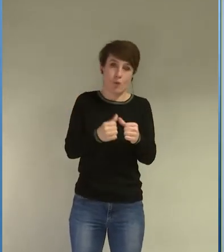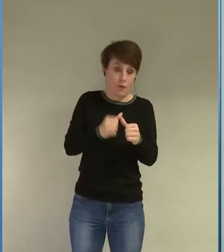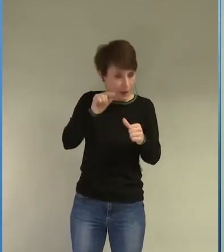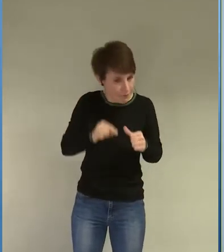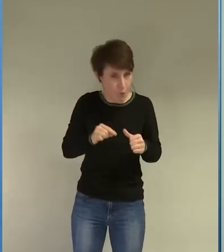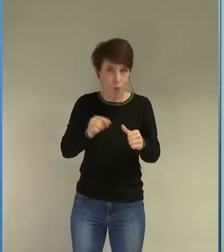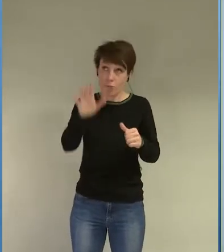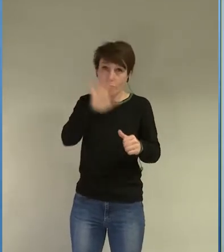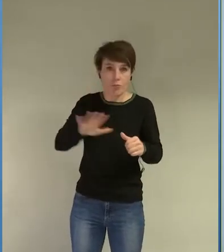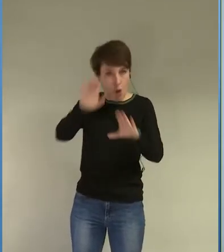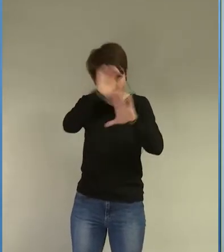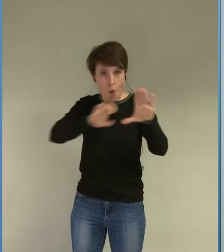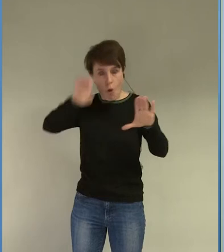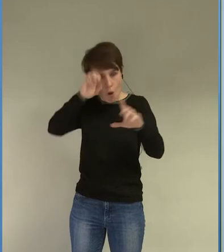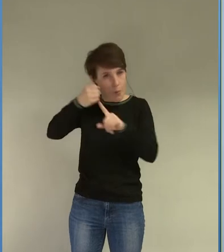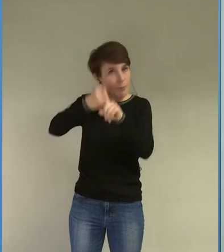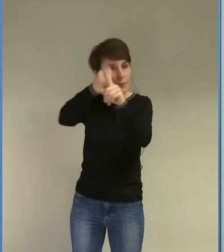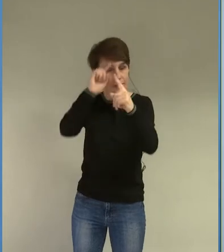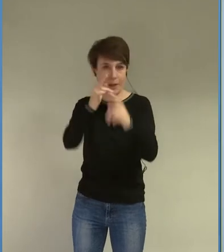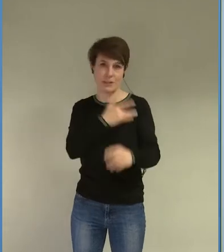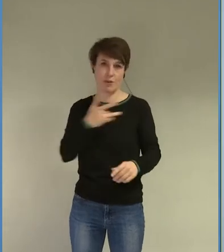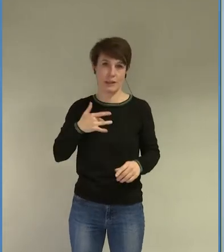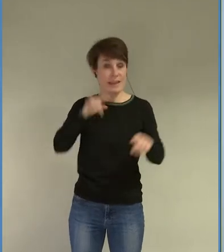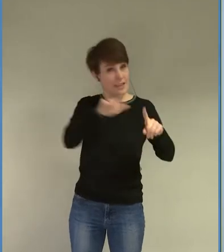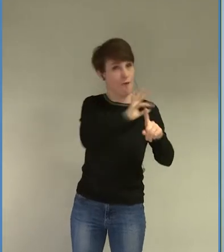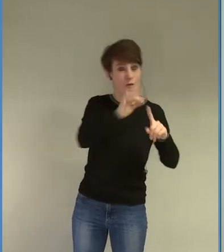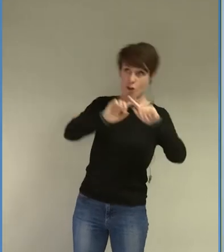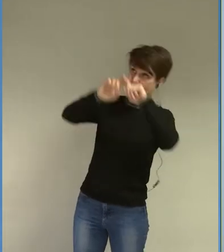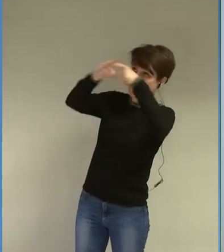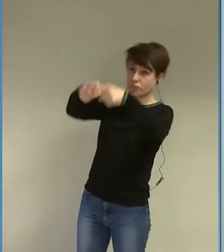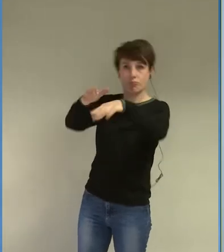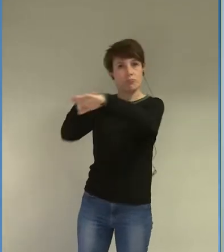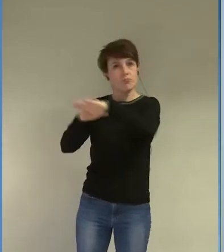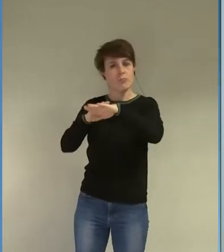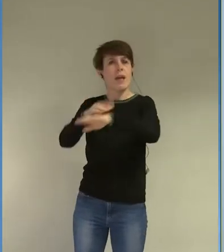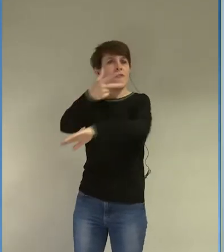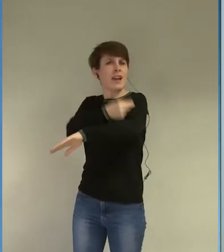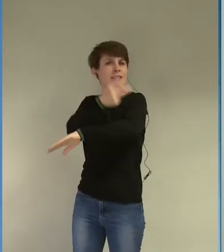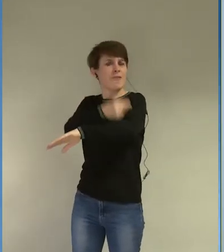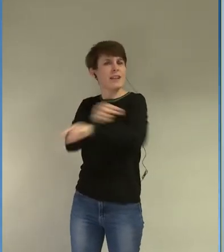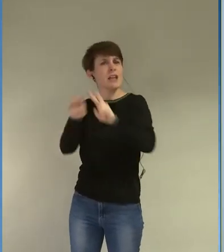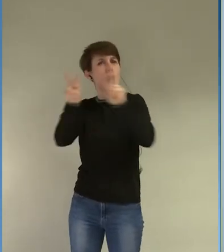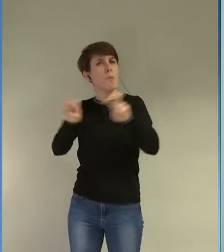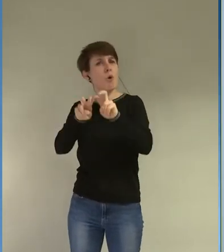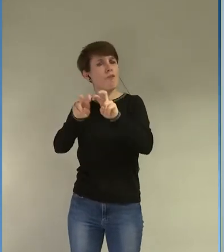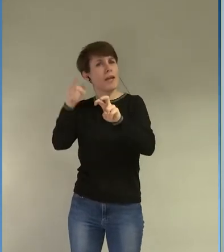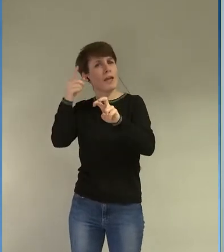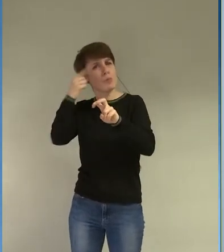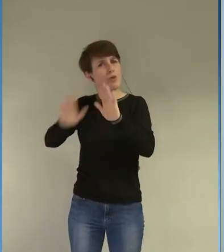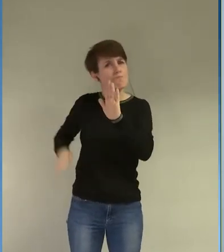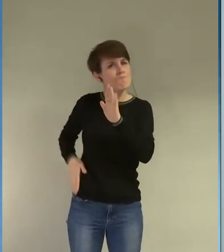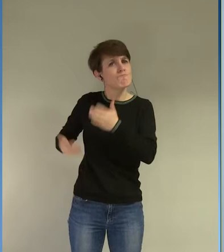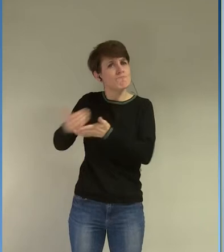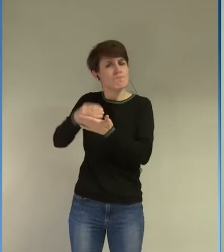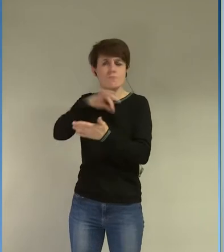la france doit convaincre l'europe de portée l'abandon des brevets sur les vaccins c'est un enjeu moral de dignité en